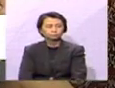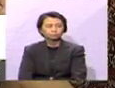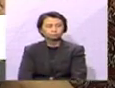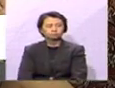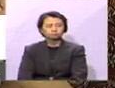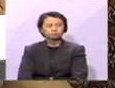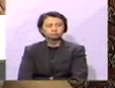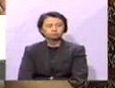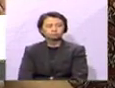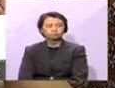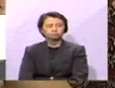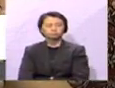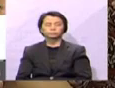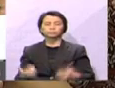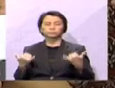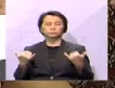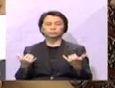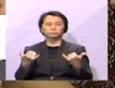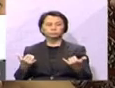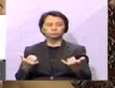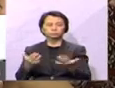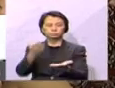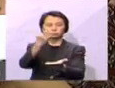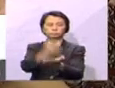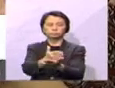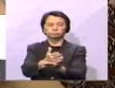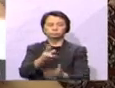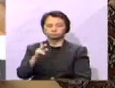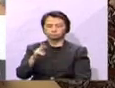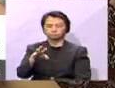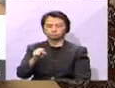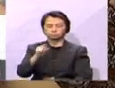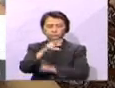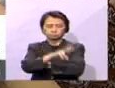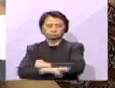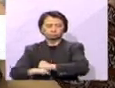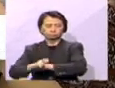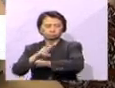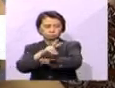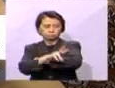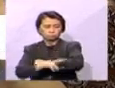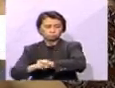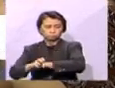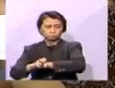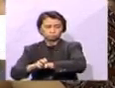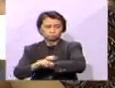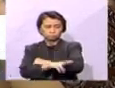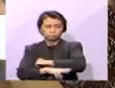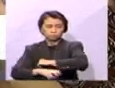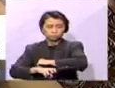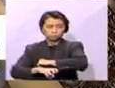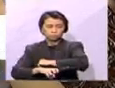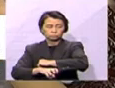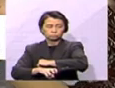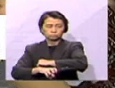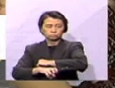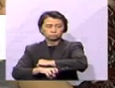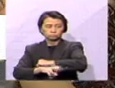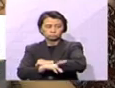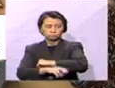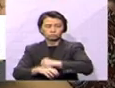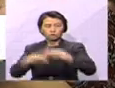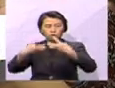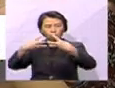ingin jugalah memberhentikan semua kes-kes kecurian ini berkenaan dengan